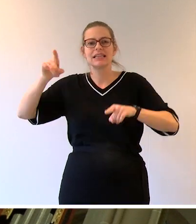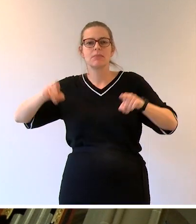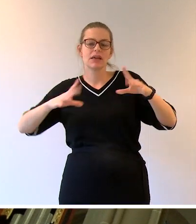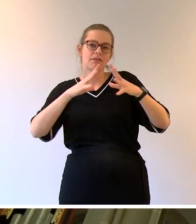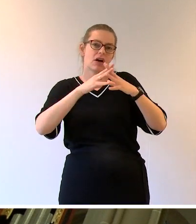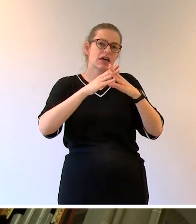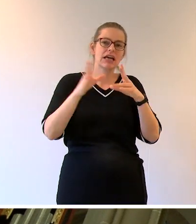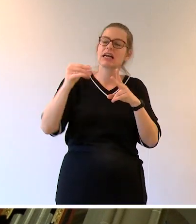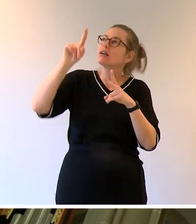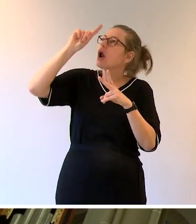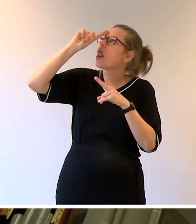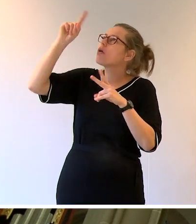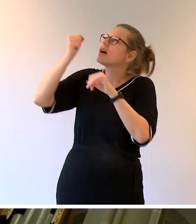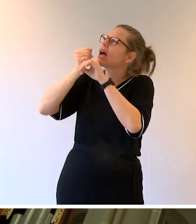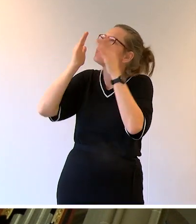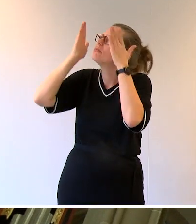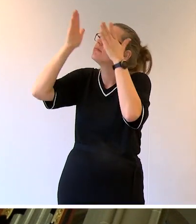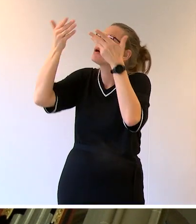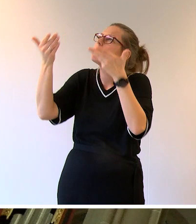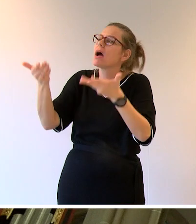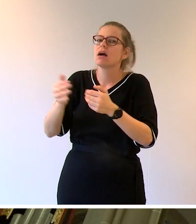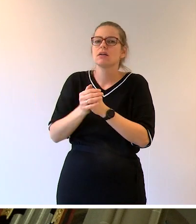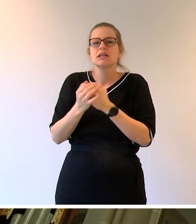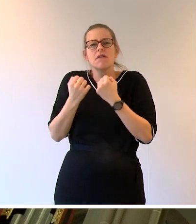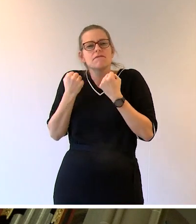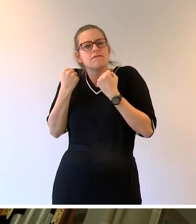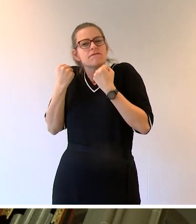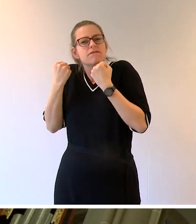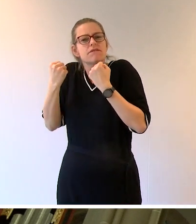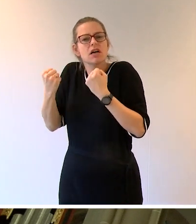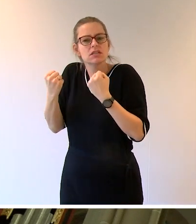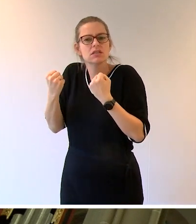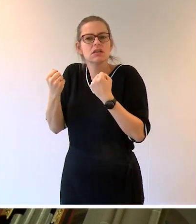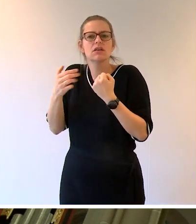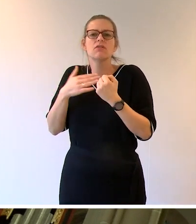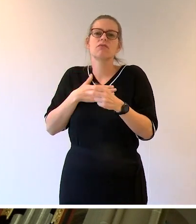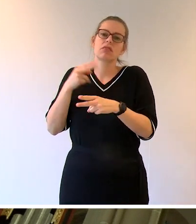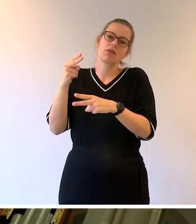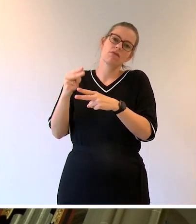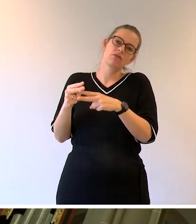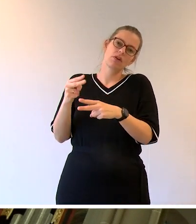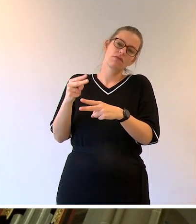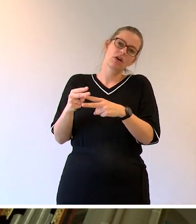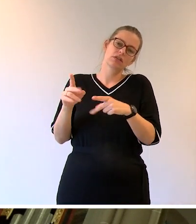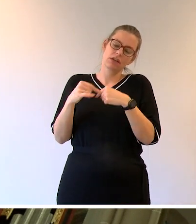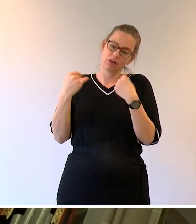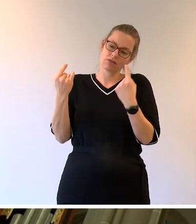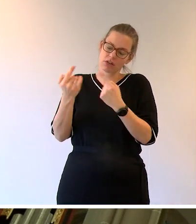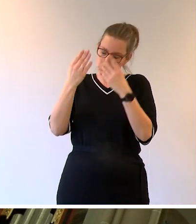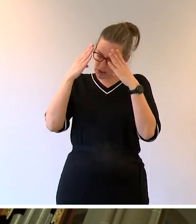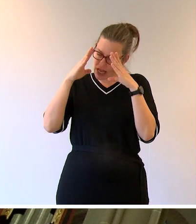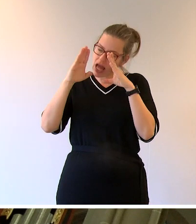kerk en geloof. In de vasthoudendheid van de verwachting van onze